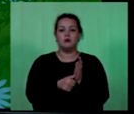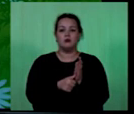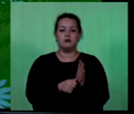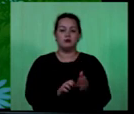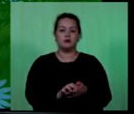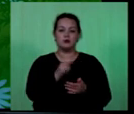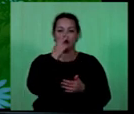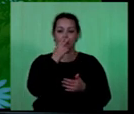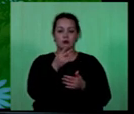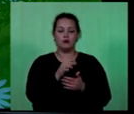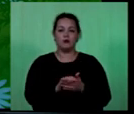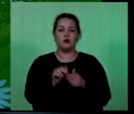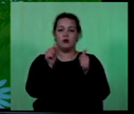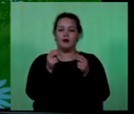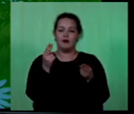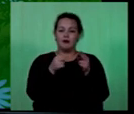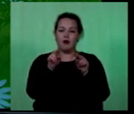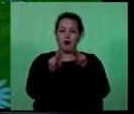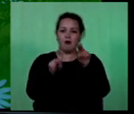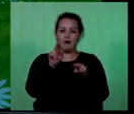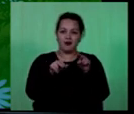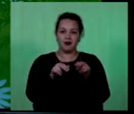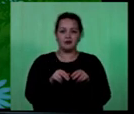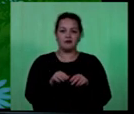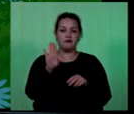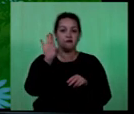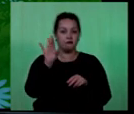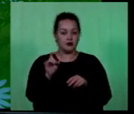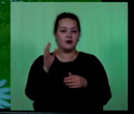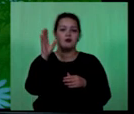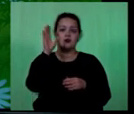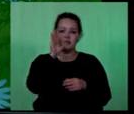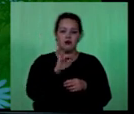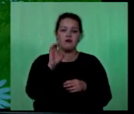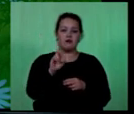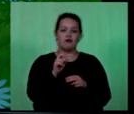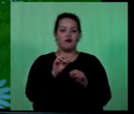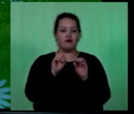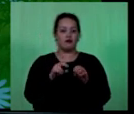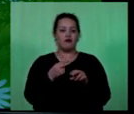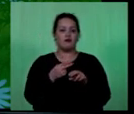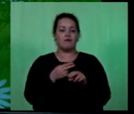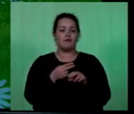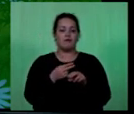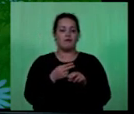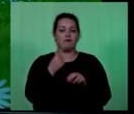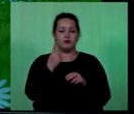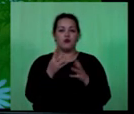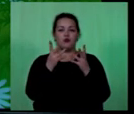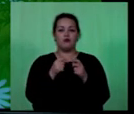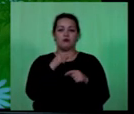посмотрите картинка раз красилась значит вы справились с решением первого примера